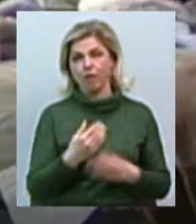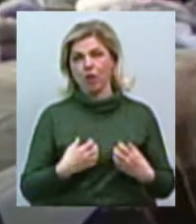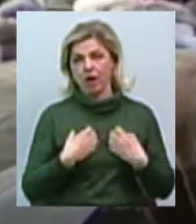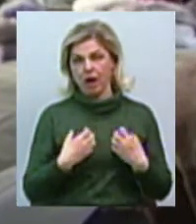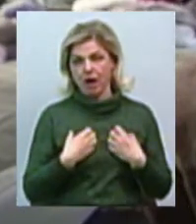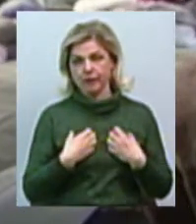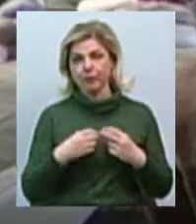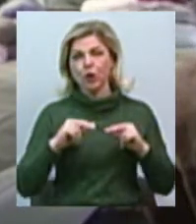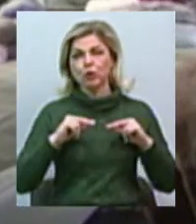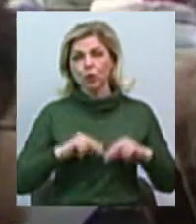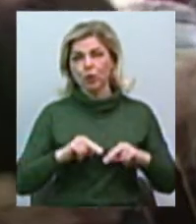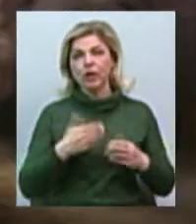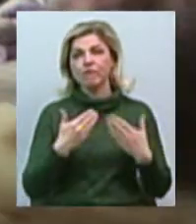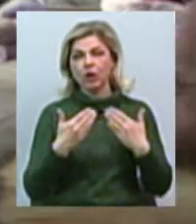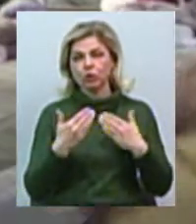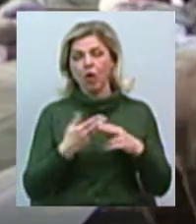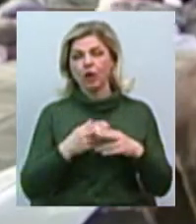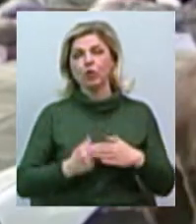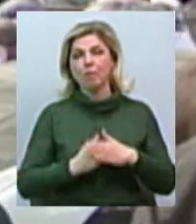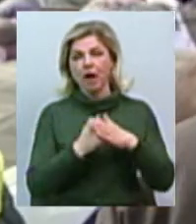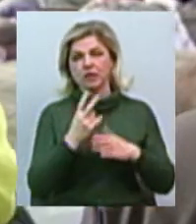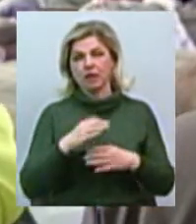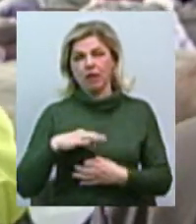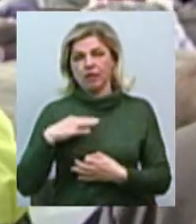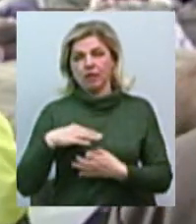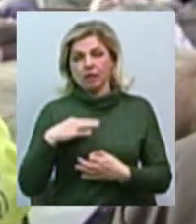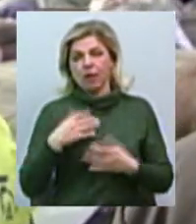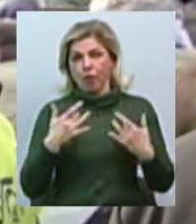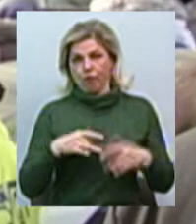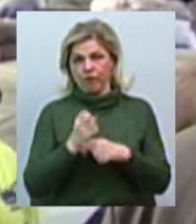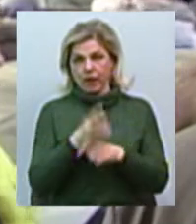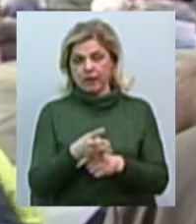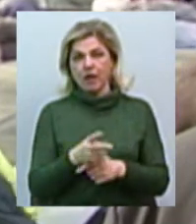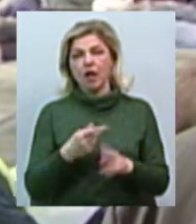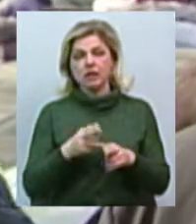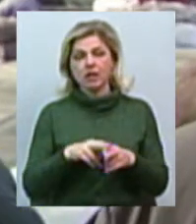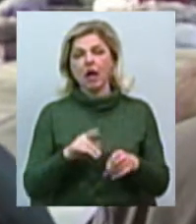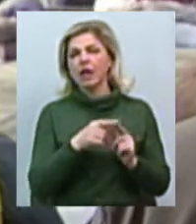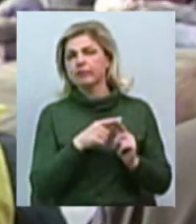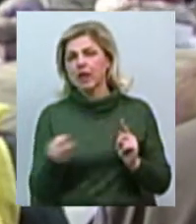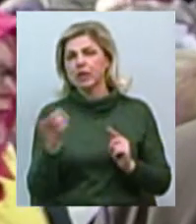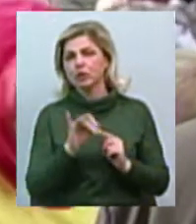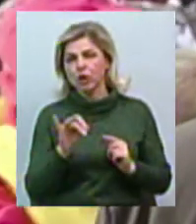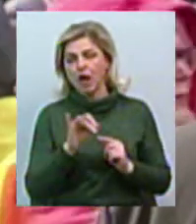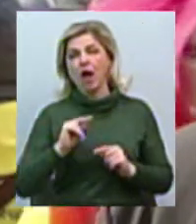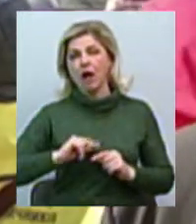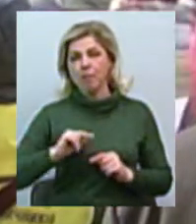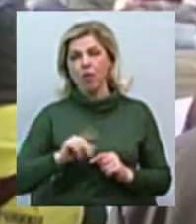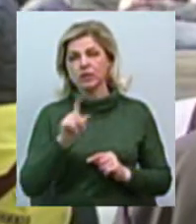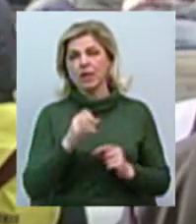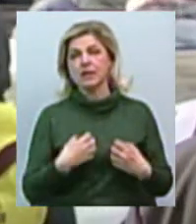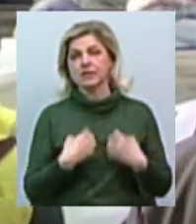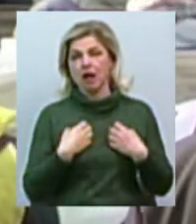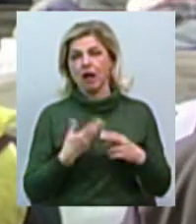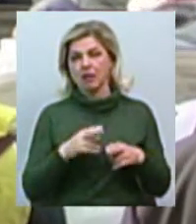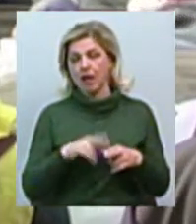базуються на страхі звільнення. Доведено всією історією. Робота за страх – це найменш